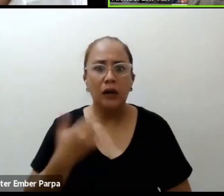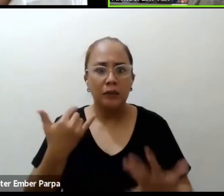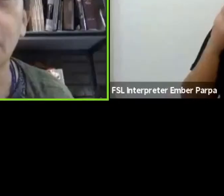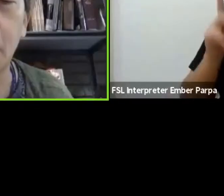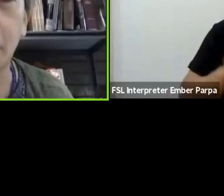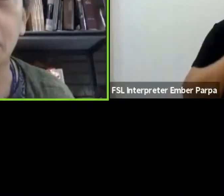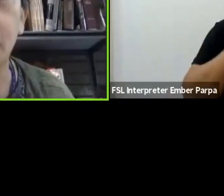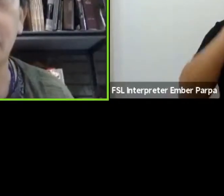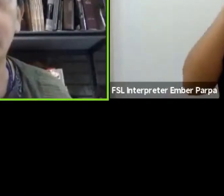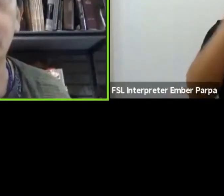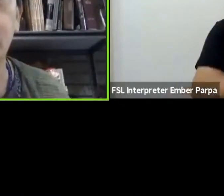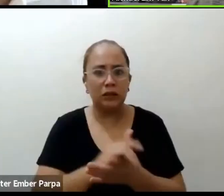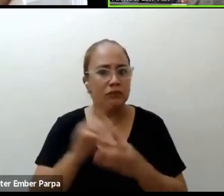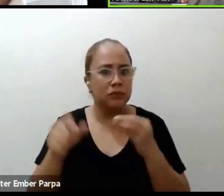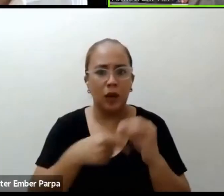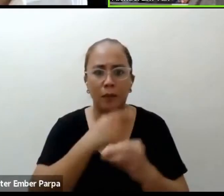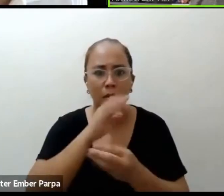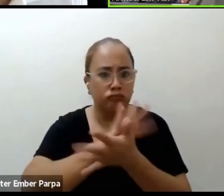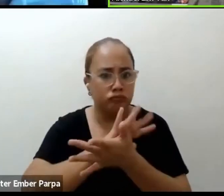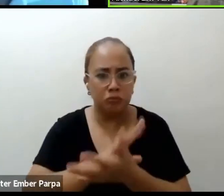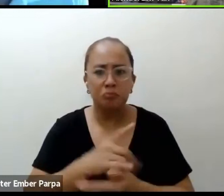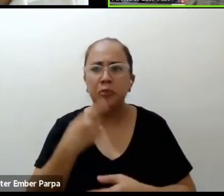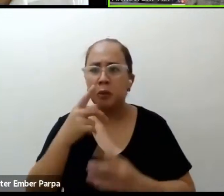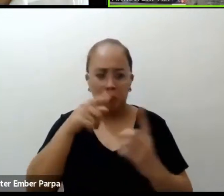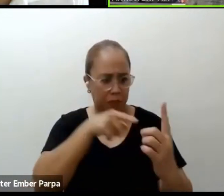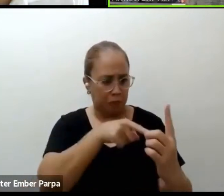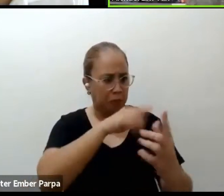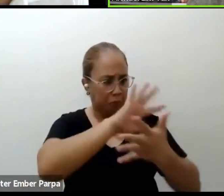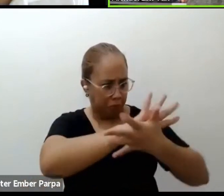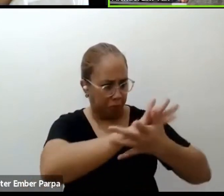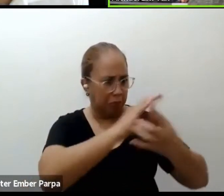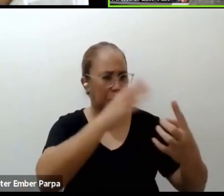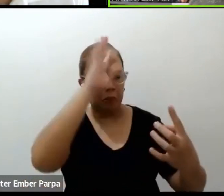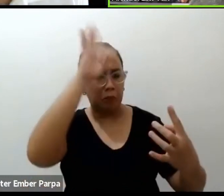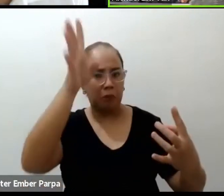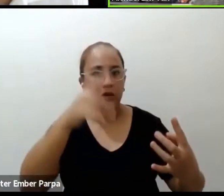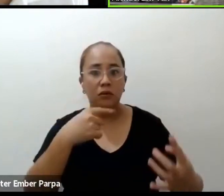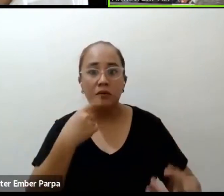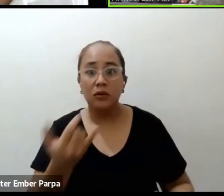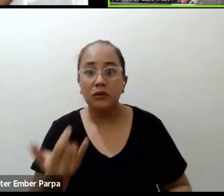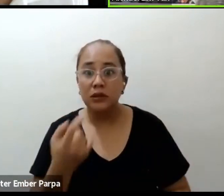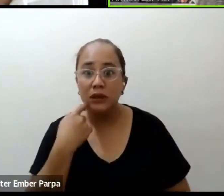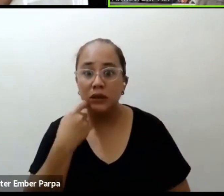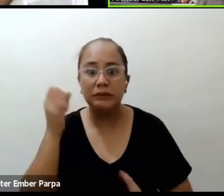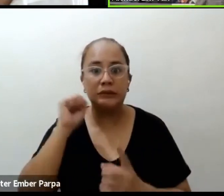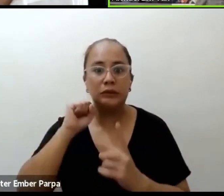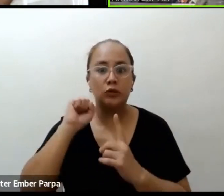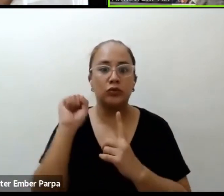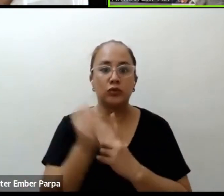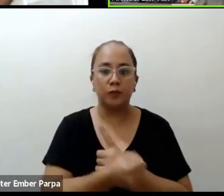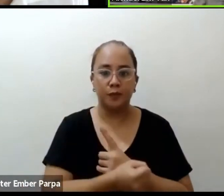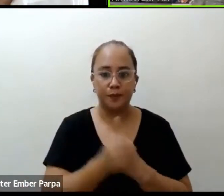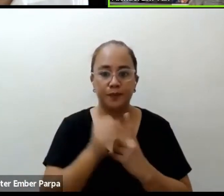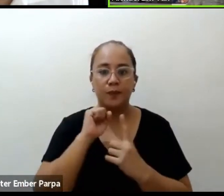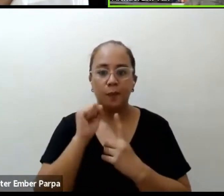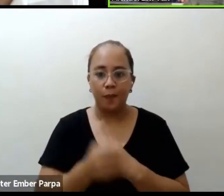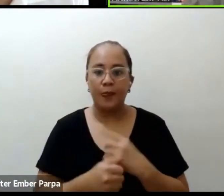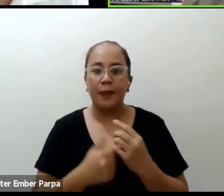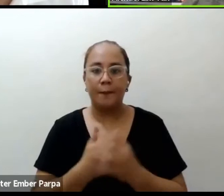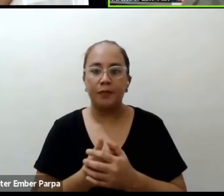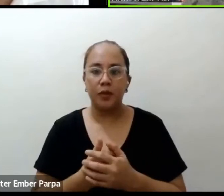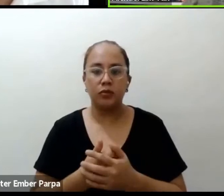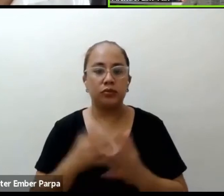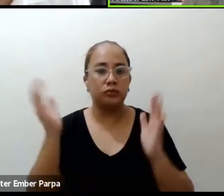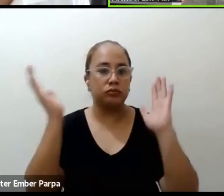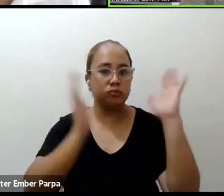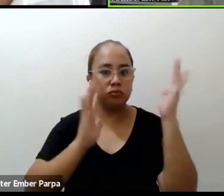na gawa-gawa lang ito. Then we heard from Maristela nga about the situation of the frontline workers